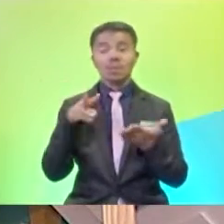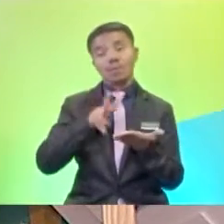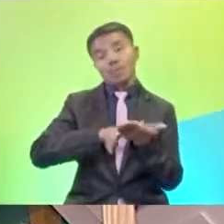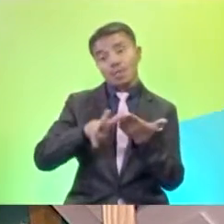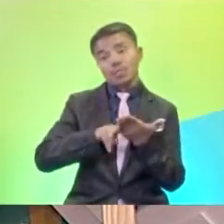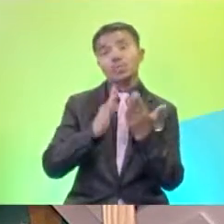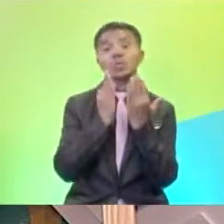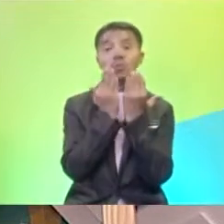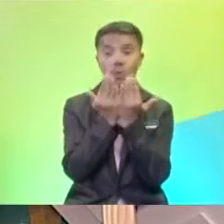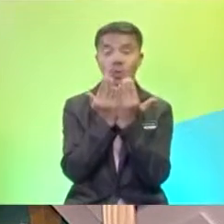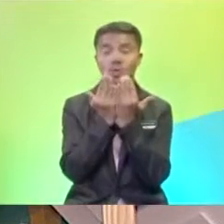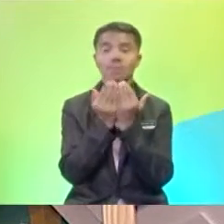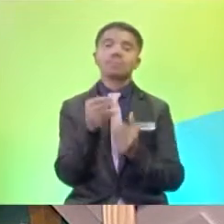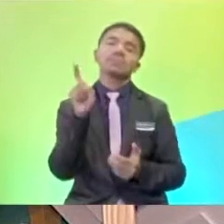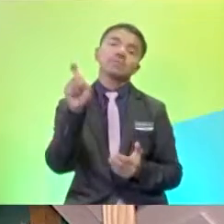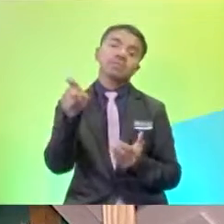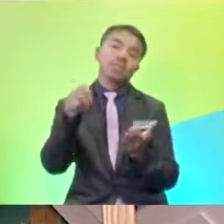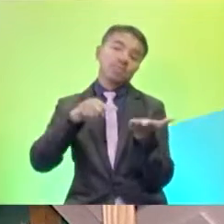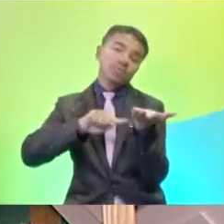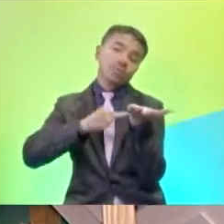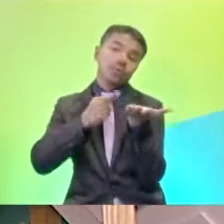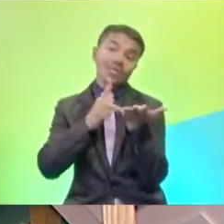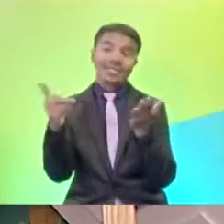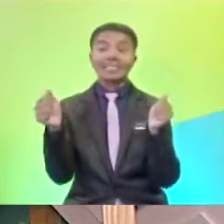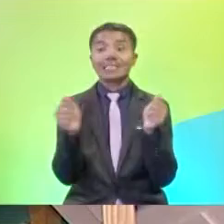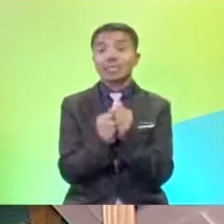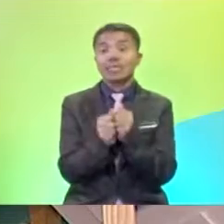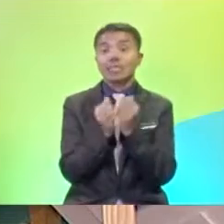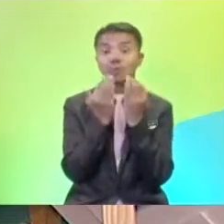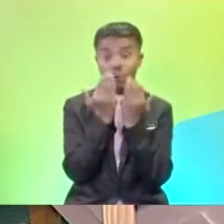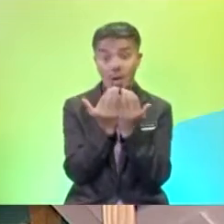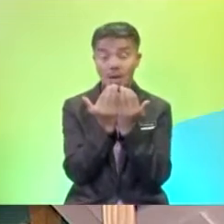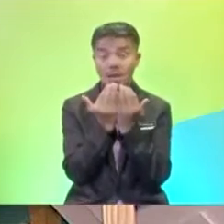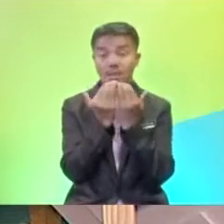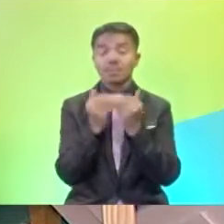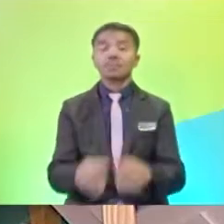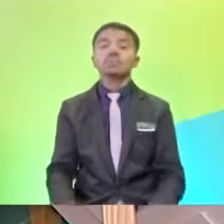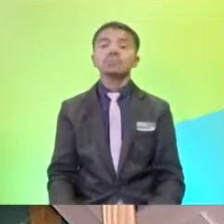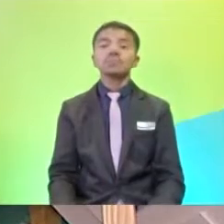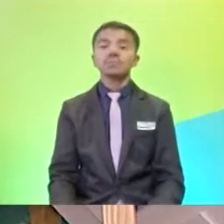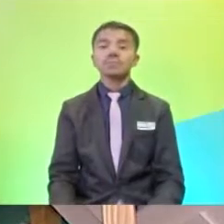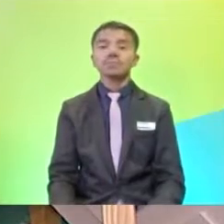kita memudahkan pelajaran kita tunjukkan